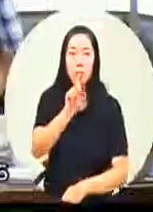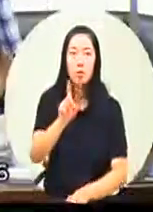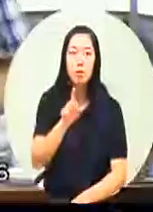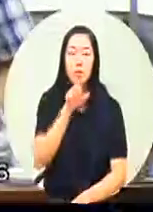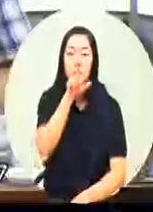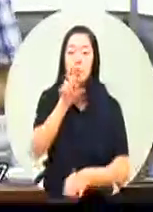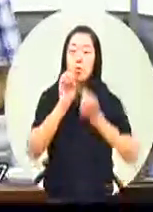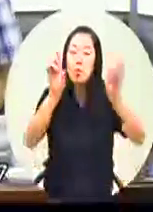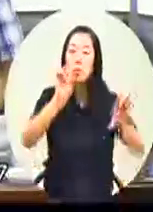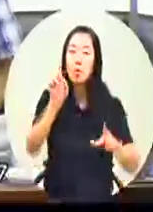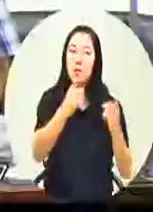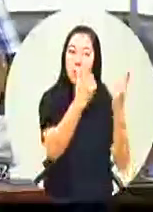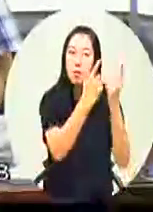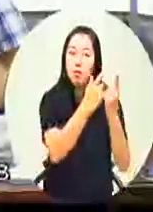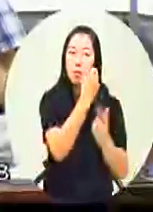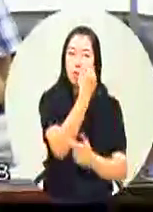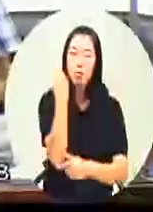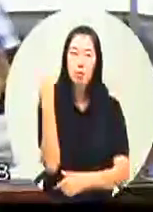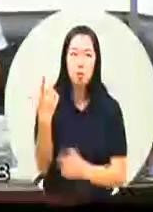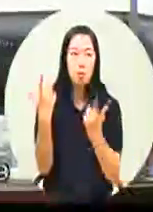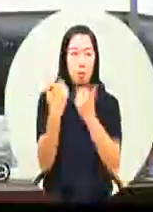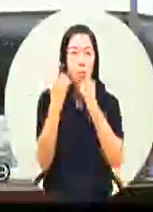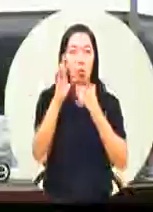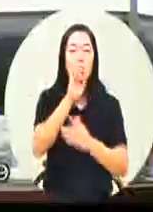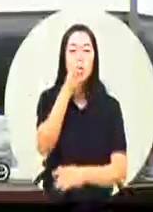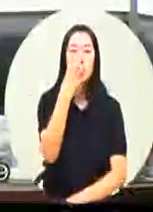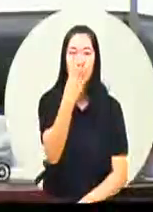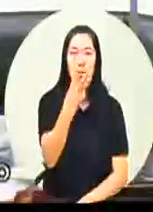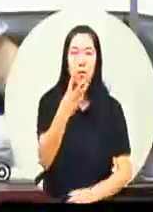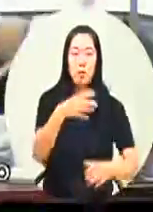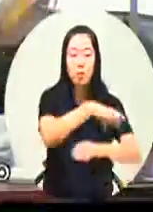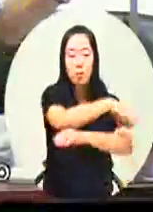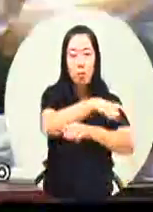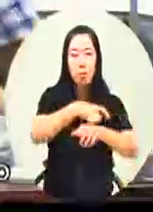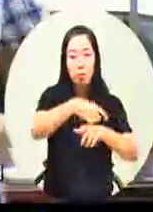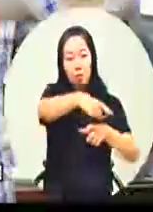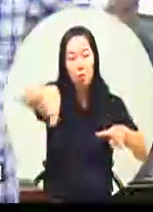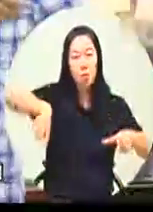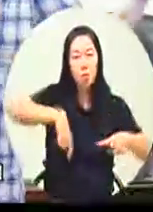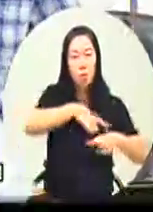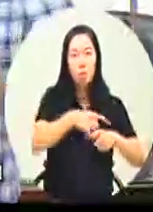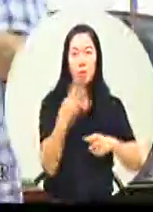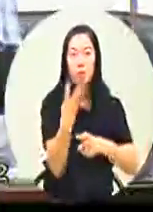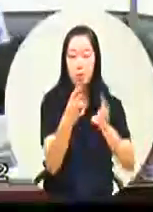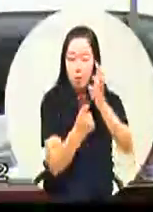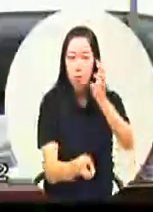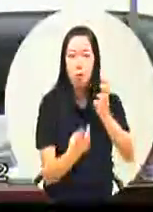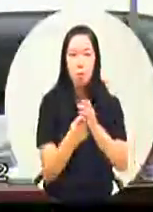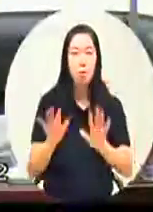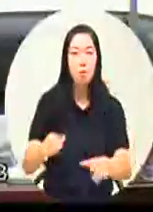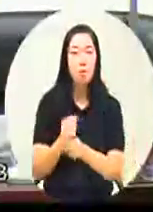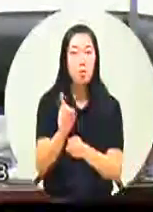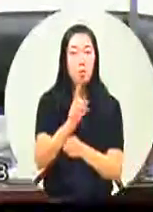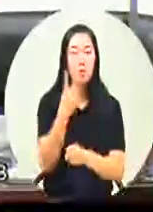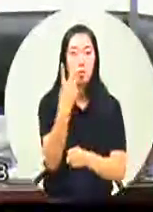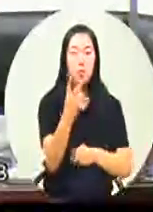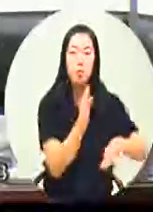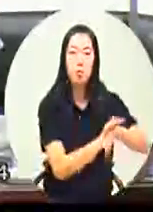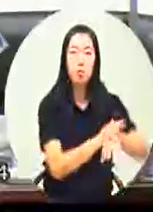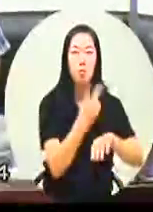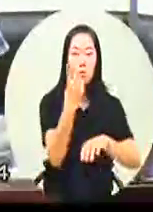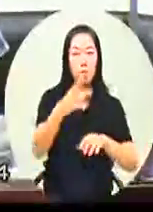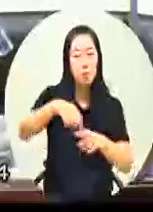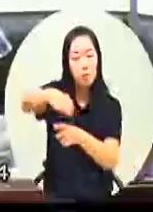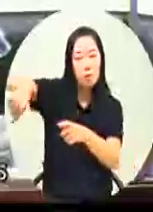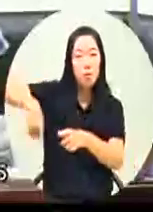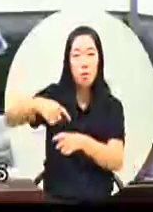号，台北市新北叫做三环三线呐、啊，哦，啊，我们现在搞的叫做两左两环呢，哦，你的两左两